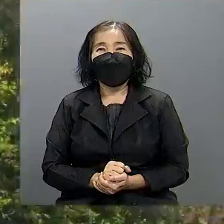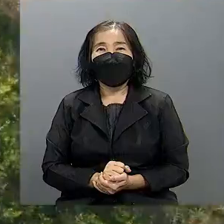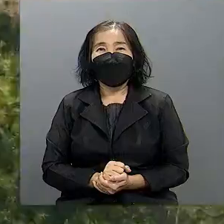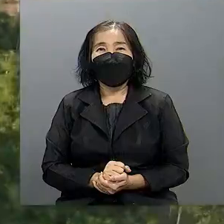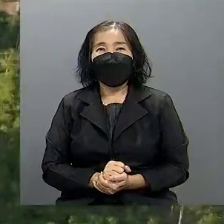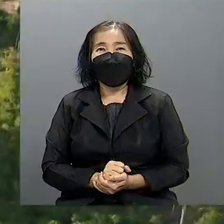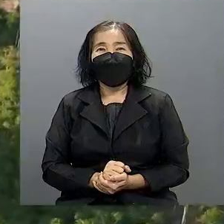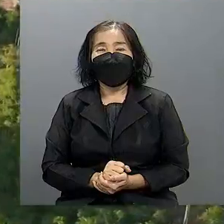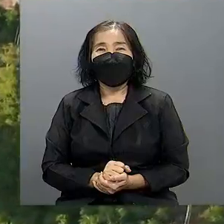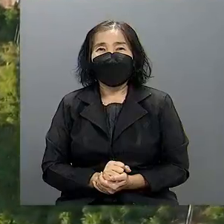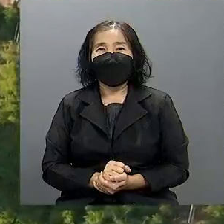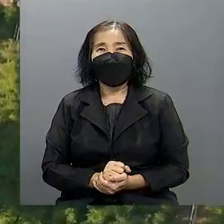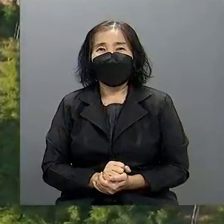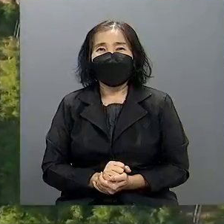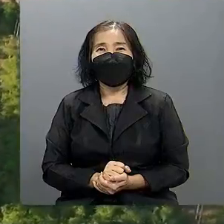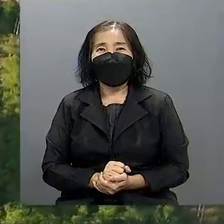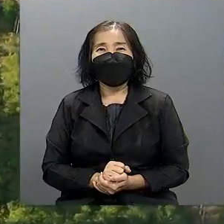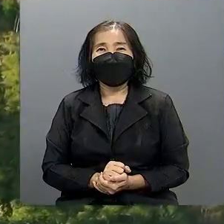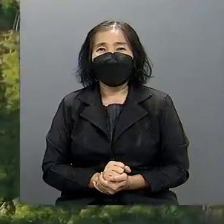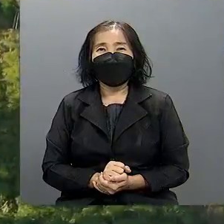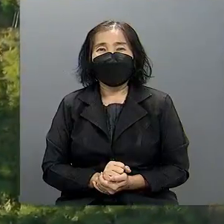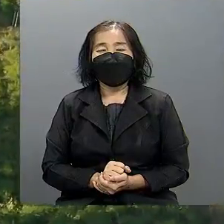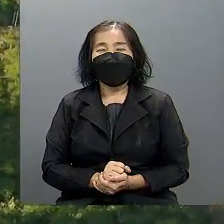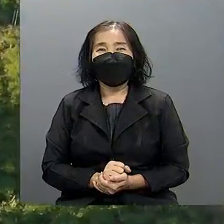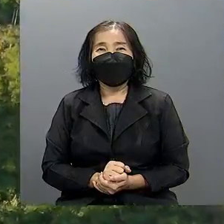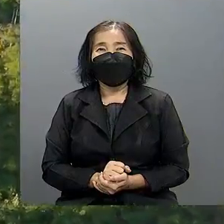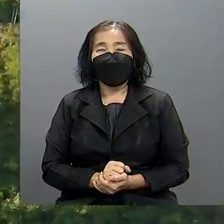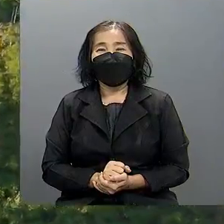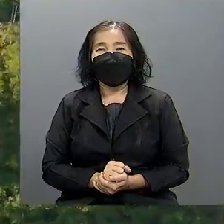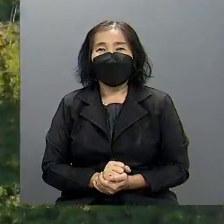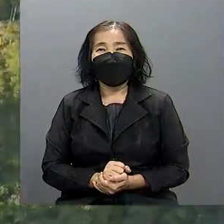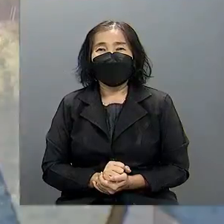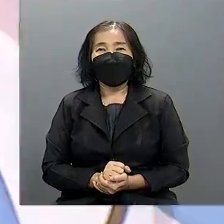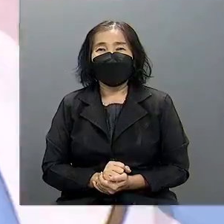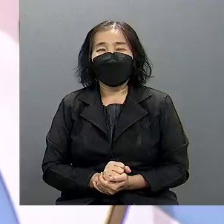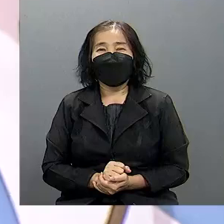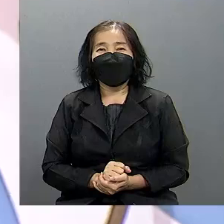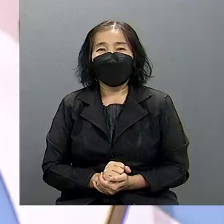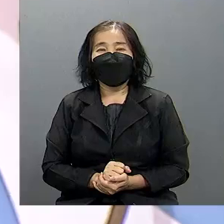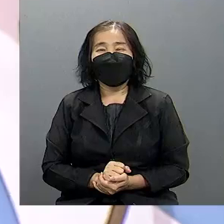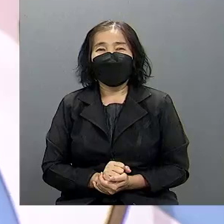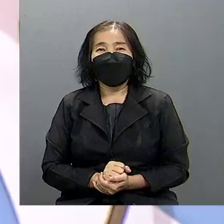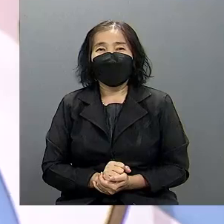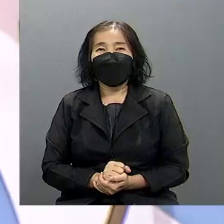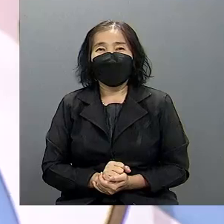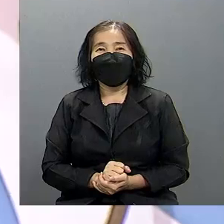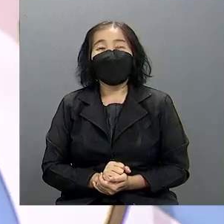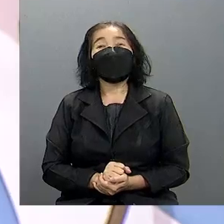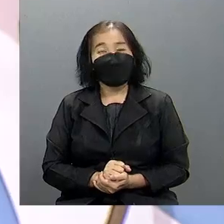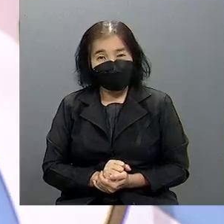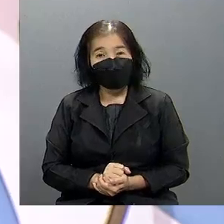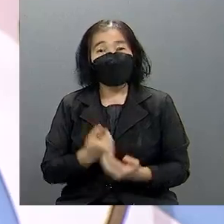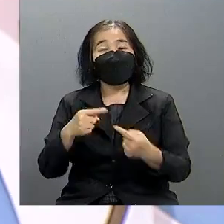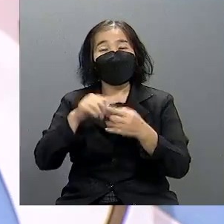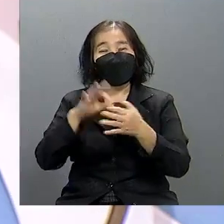Thank you. ล่ะค่ะจากคนที่ไม่มี